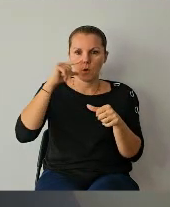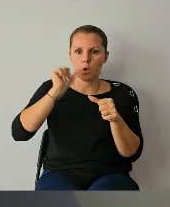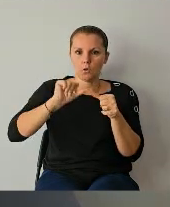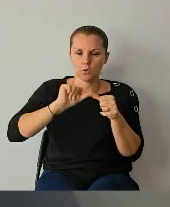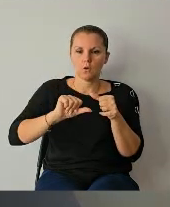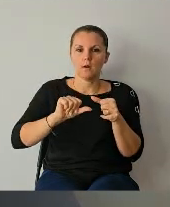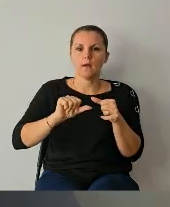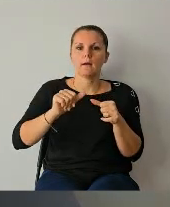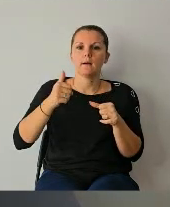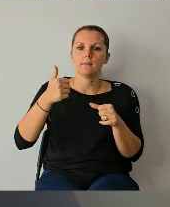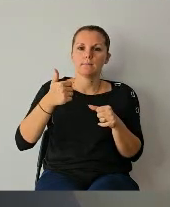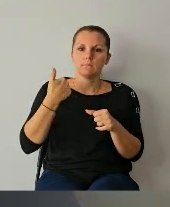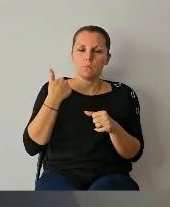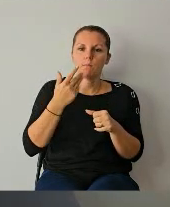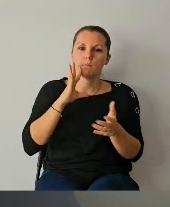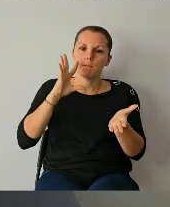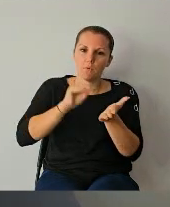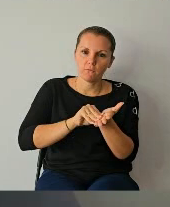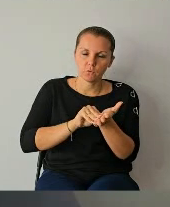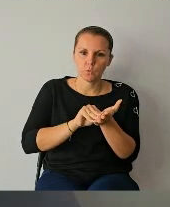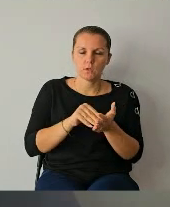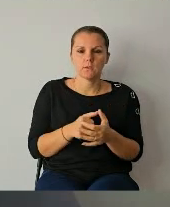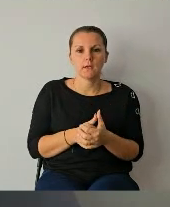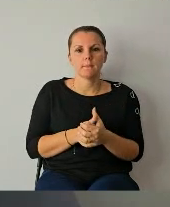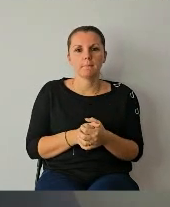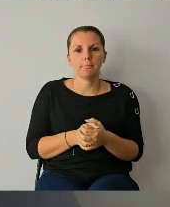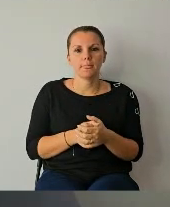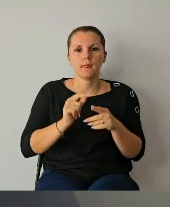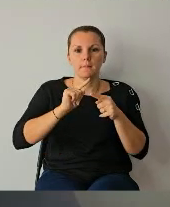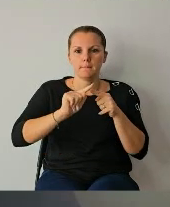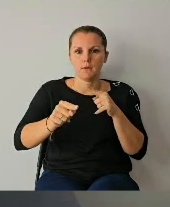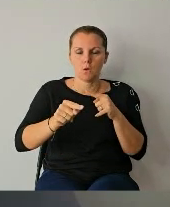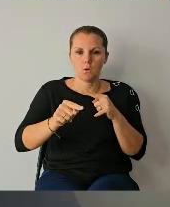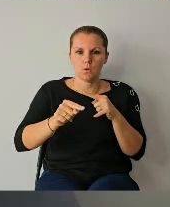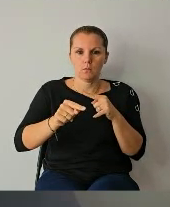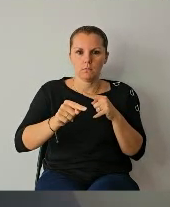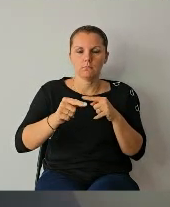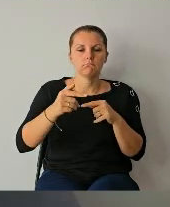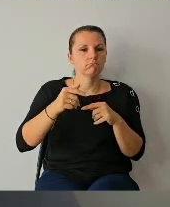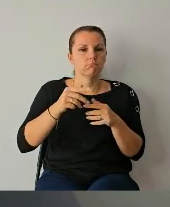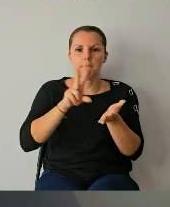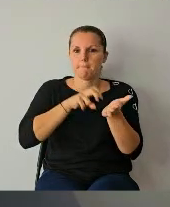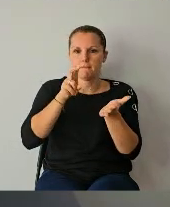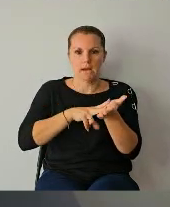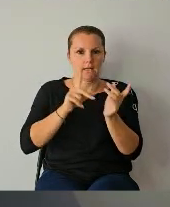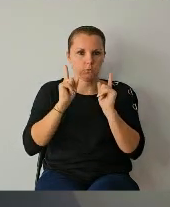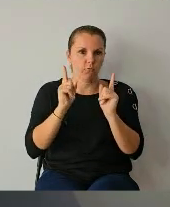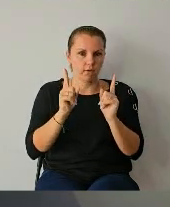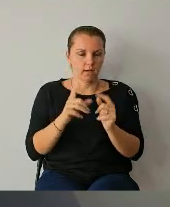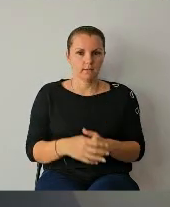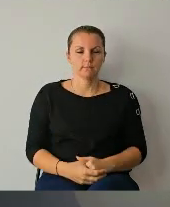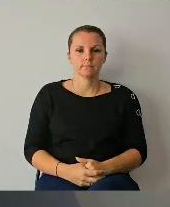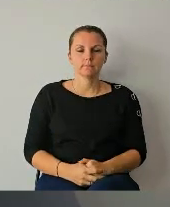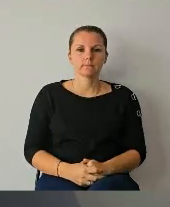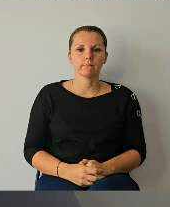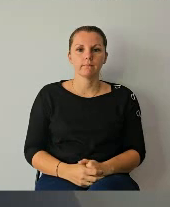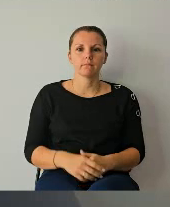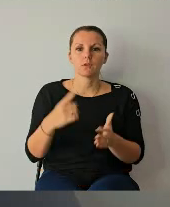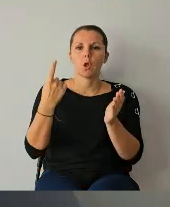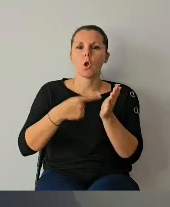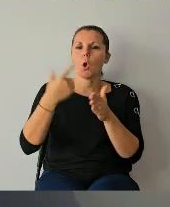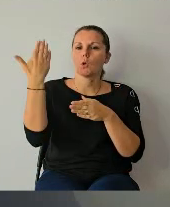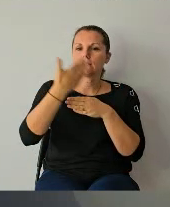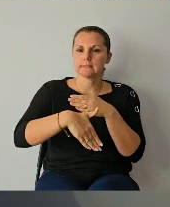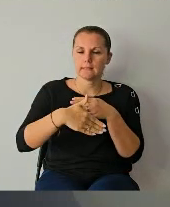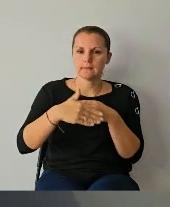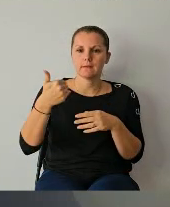tak zwana rekontrola, po której było brak zastrzeżeń. I ostatnia kontrola,